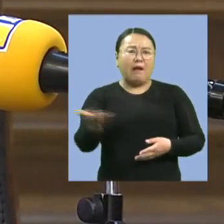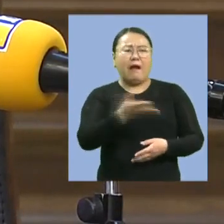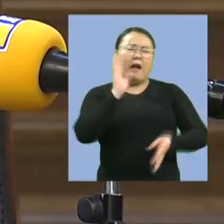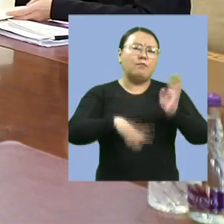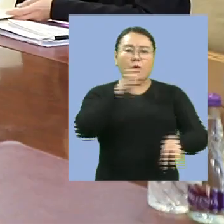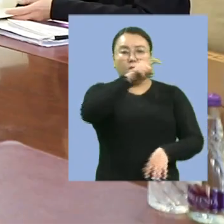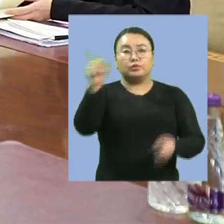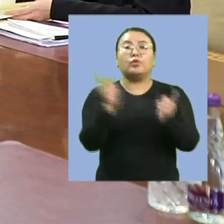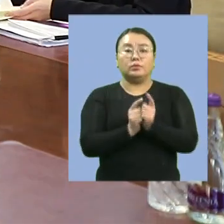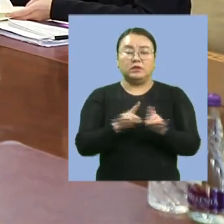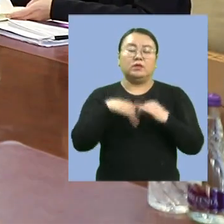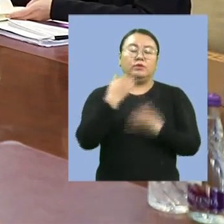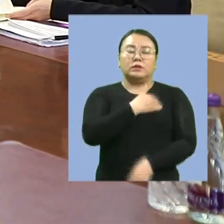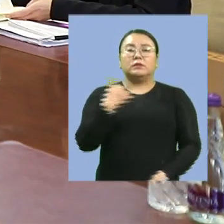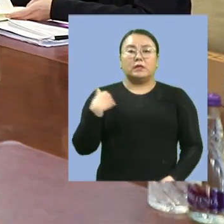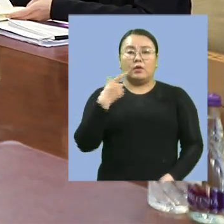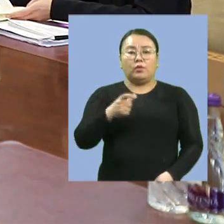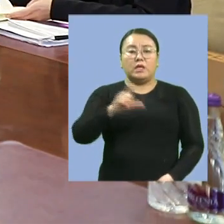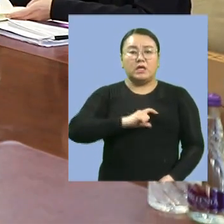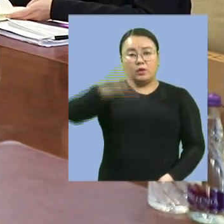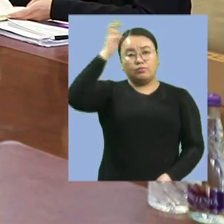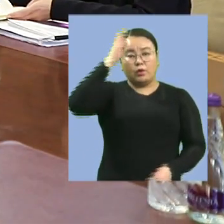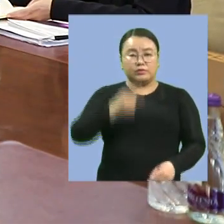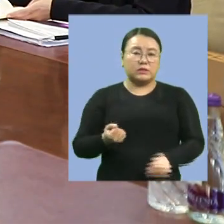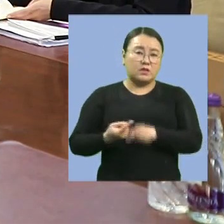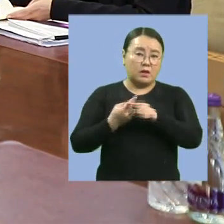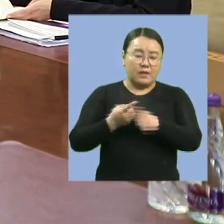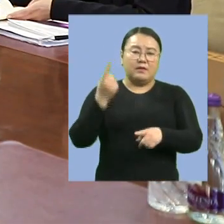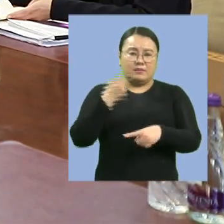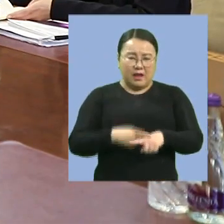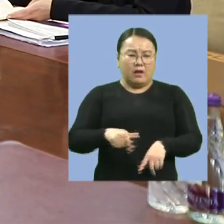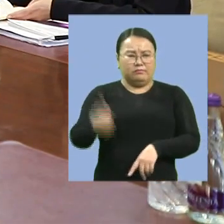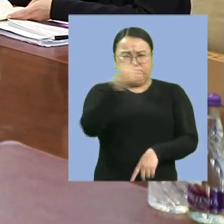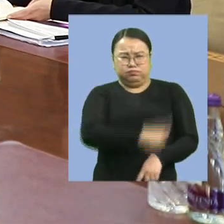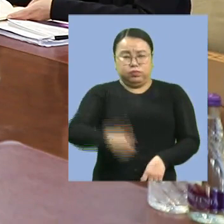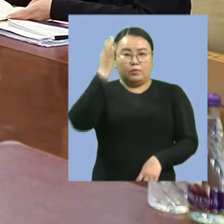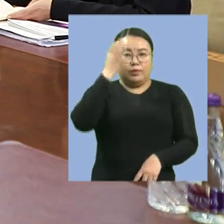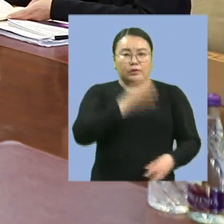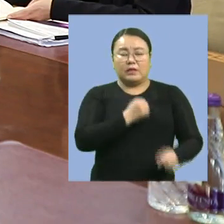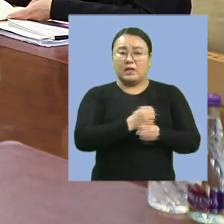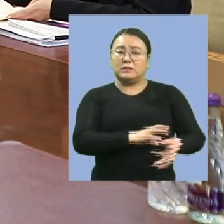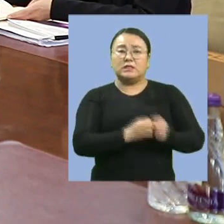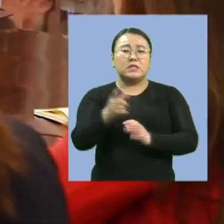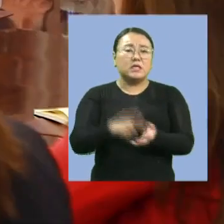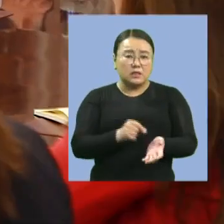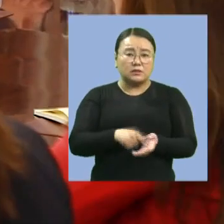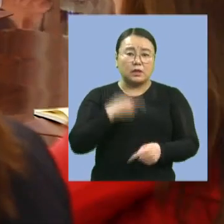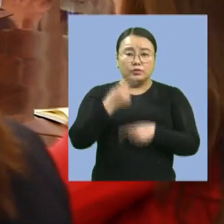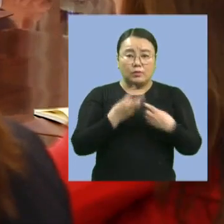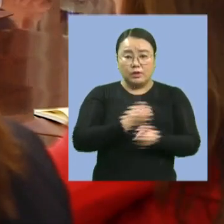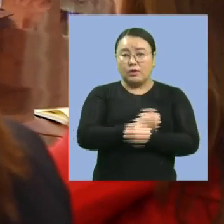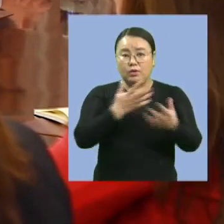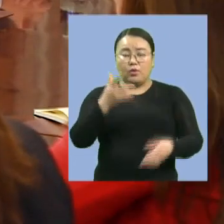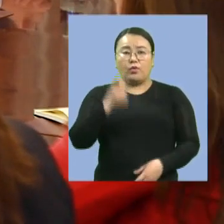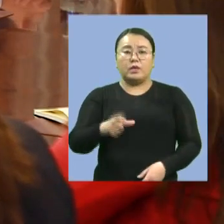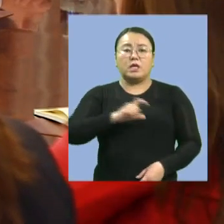хэрэгтэй. Улсын хурлын дарга хүний эрхийн боловсролыг дээшлүүлэхээс эхлээд цогц бодлого арга хэмжээ авч ажиллах шаардлагатай тэмдэглээд улсын